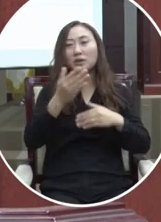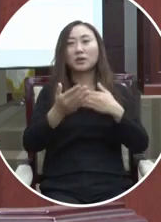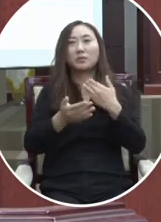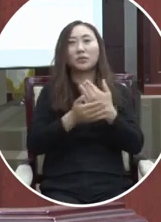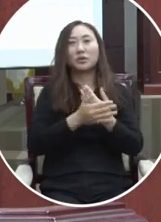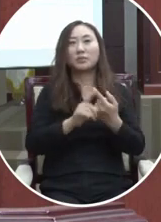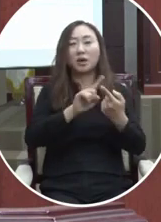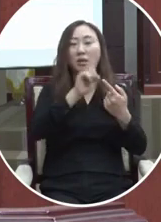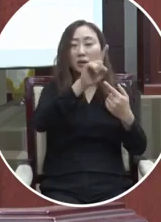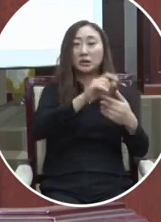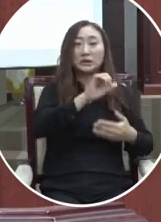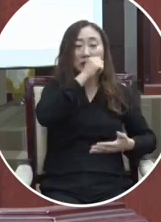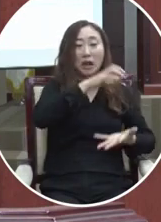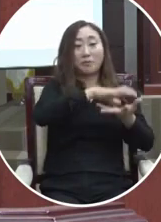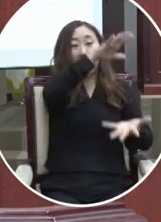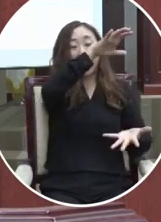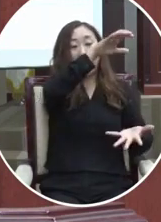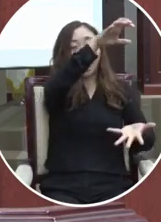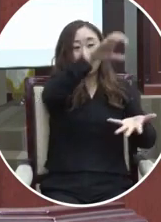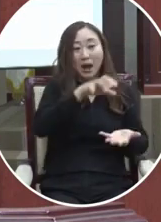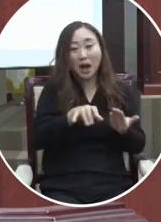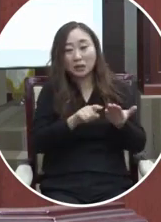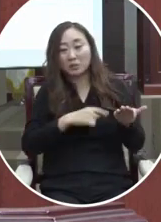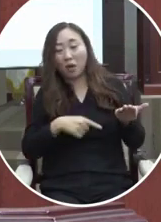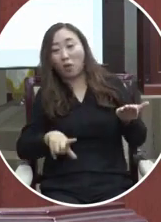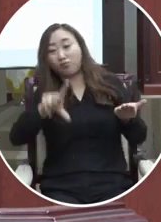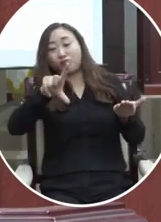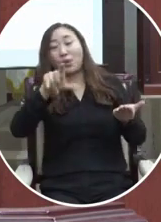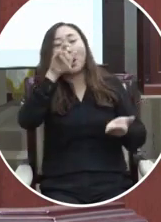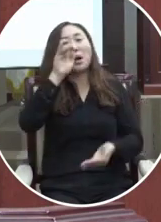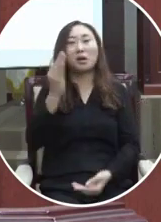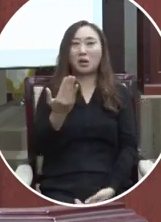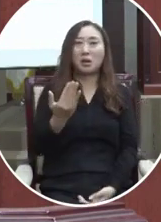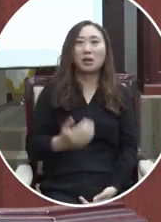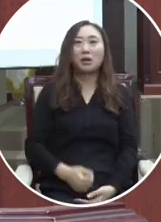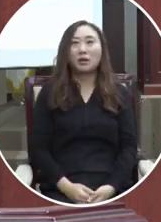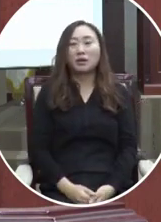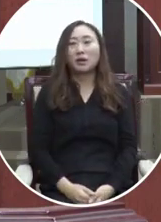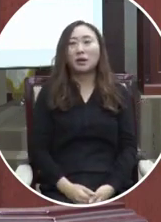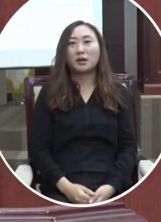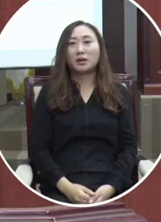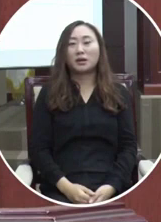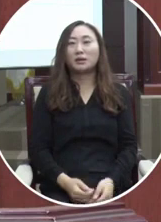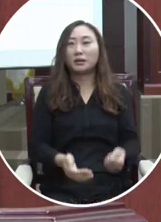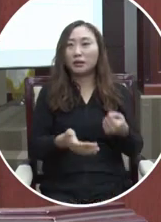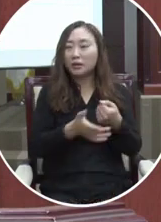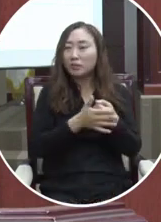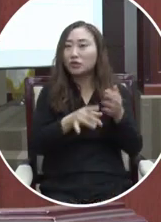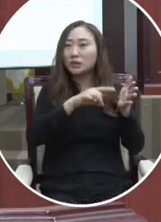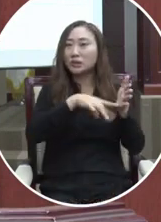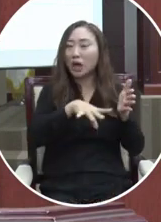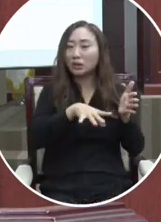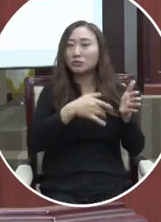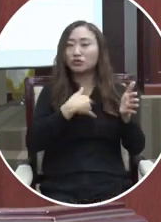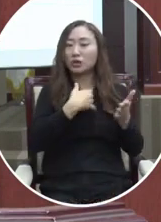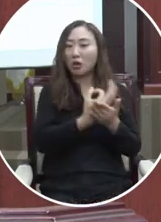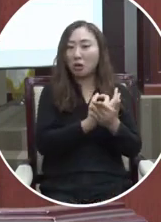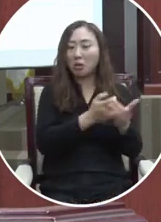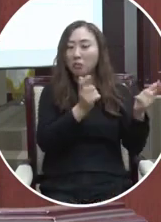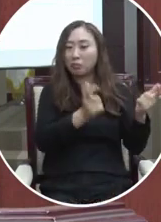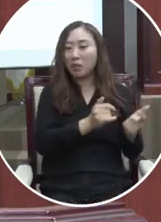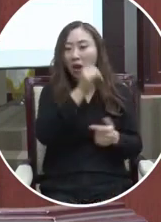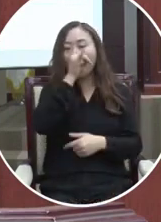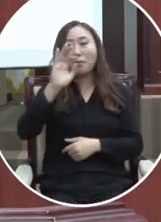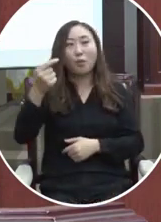지방 재정은 중앙정부 사업 집행에 동원되는 형세를 면할 수가 없습니다 즉 교부세 교부금이 줄어들고